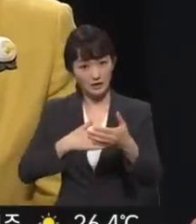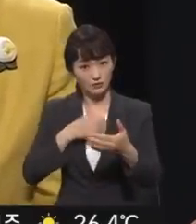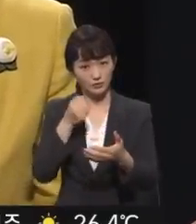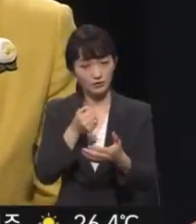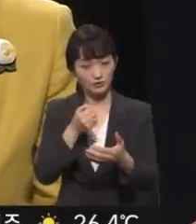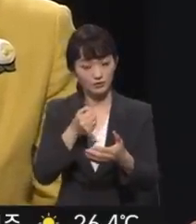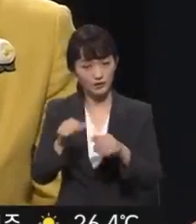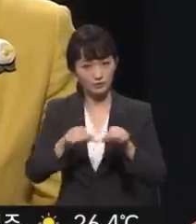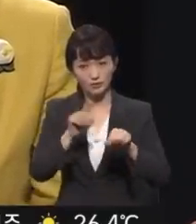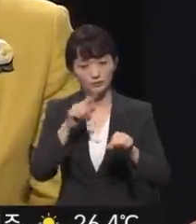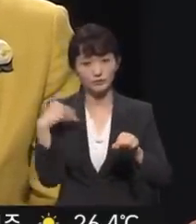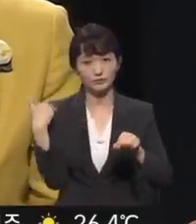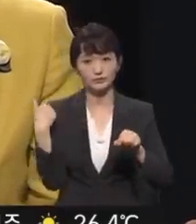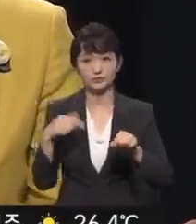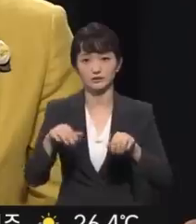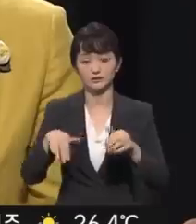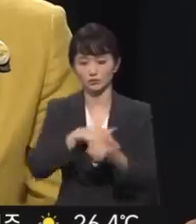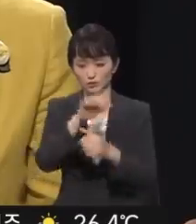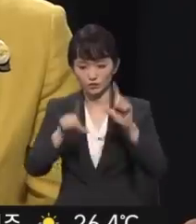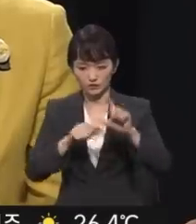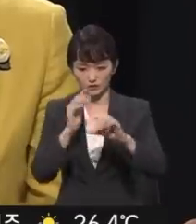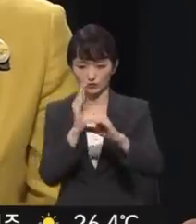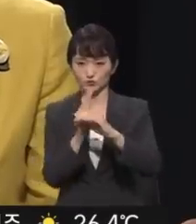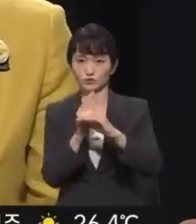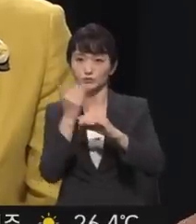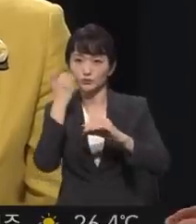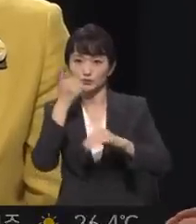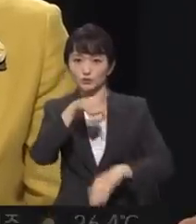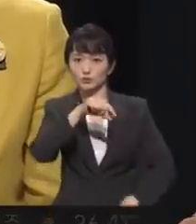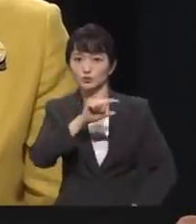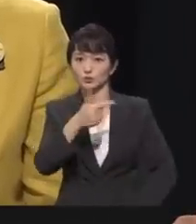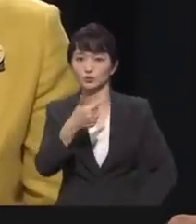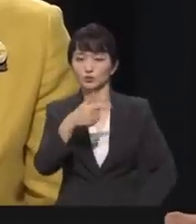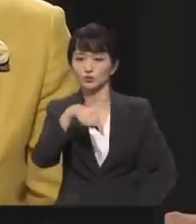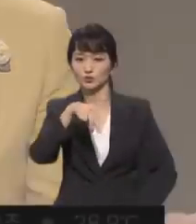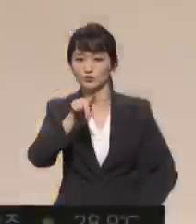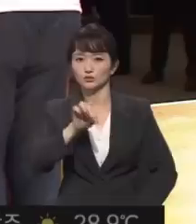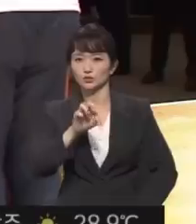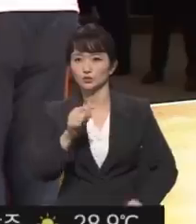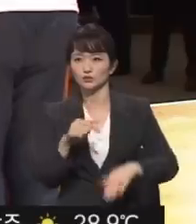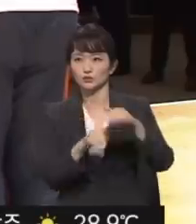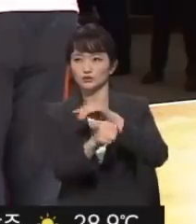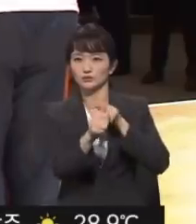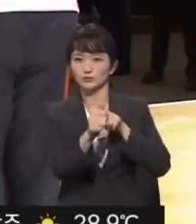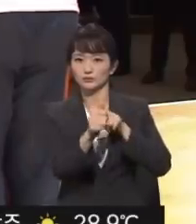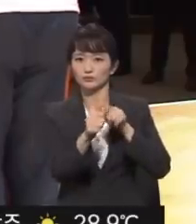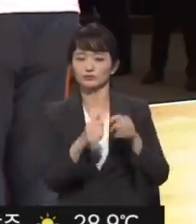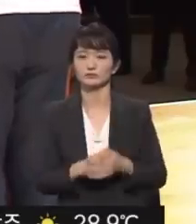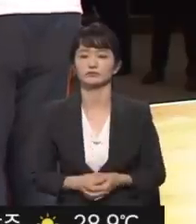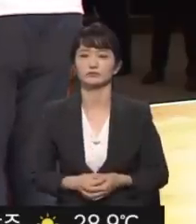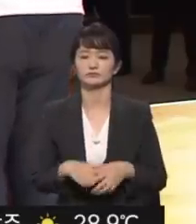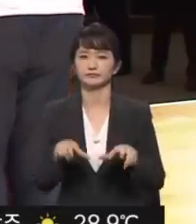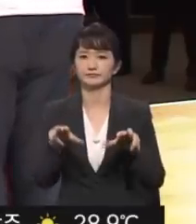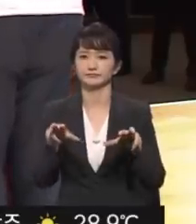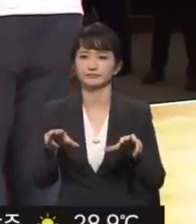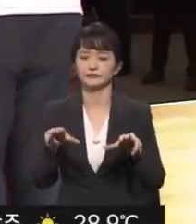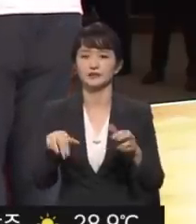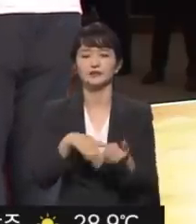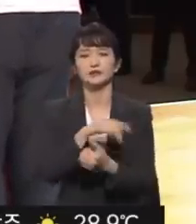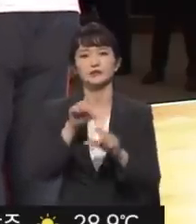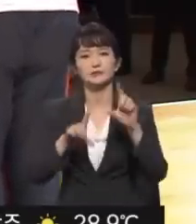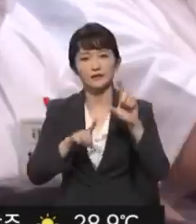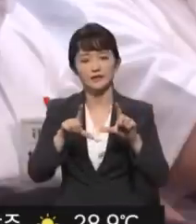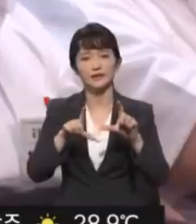은 하여튼 이 모든 사항에 중심에는 벌써 어느 논의 대표가 있기 때문에 이쯤해서 네 지금 이 상황이